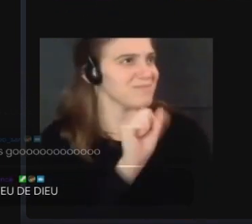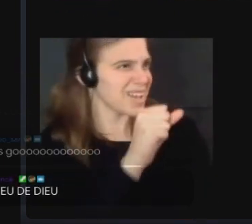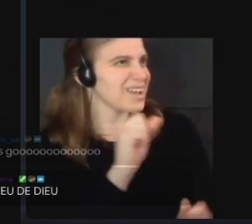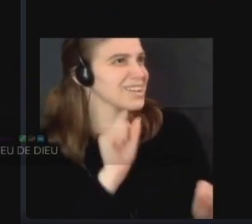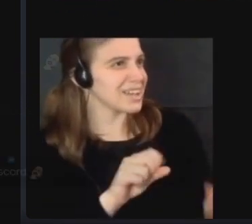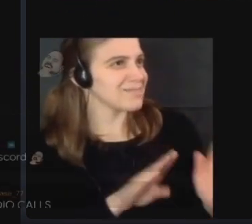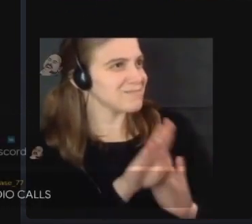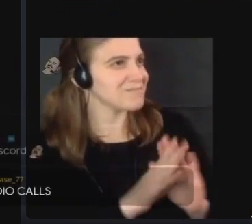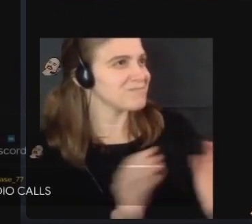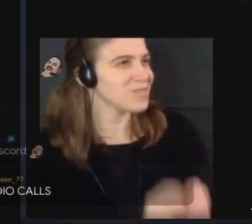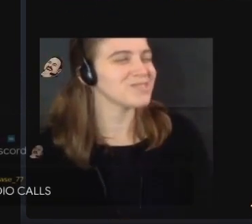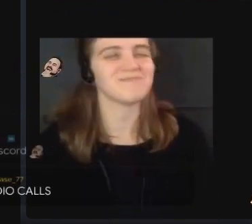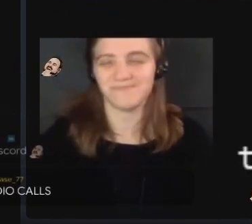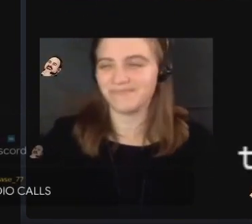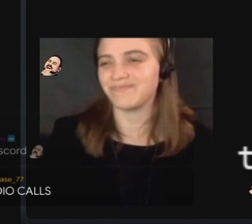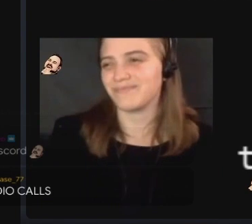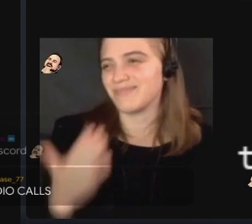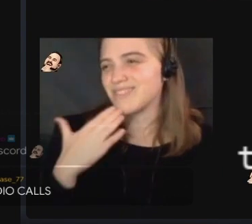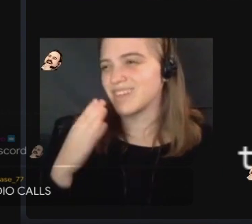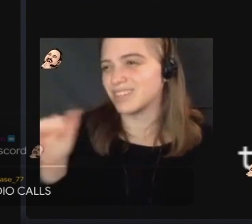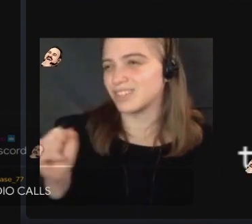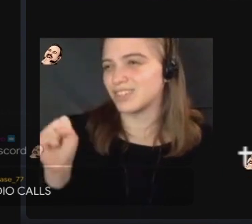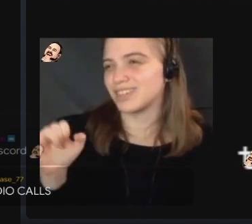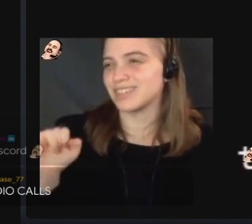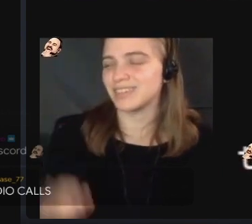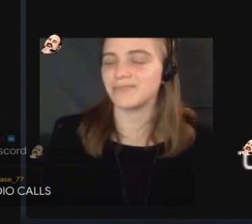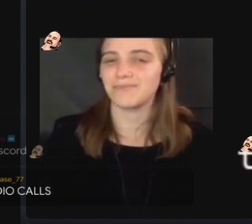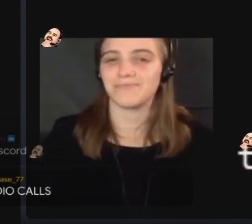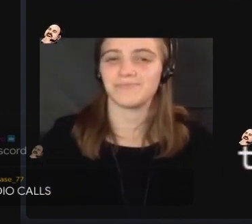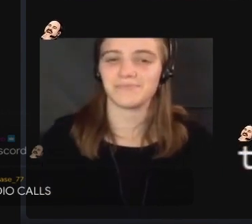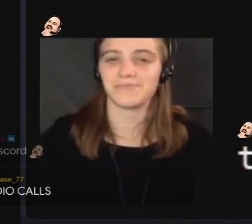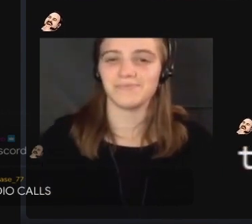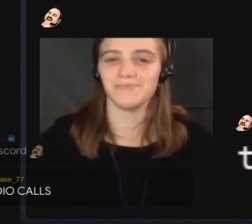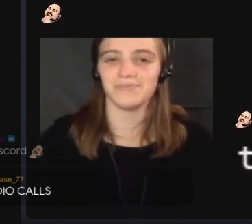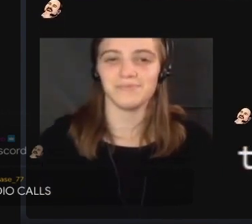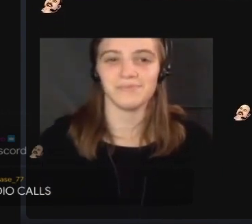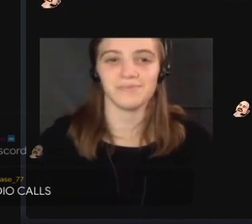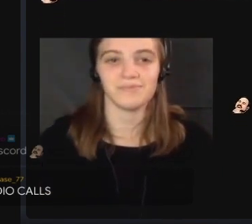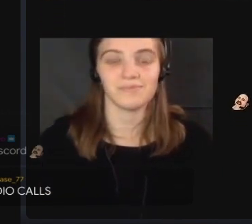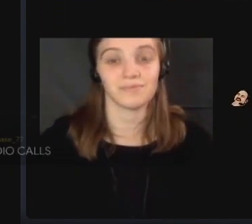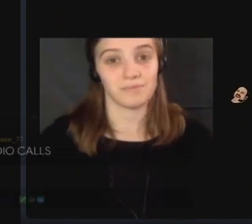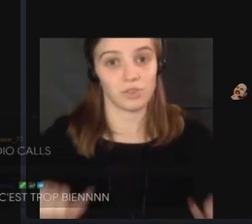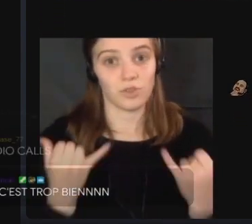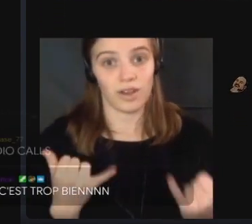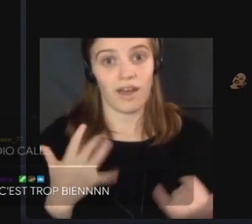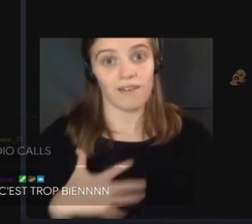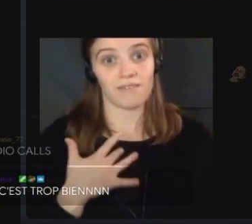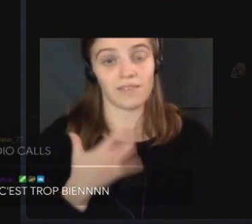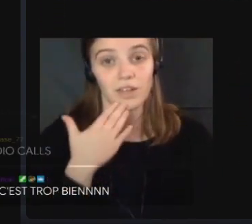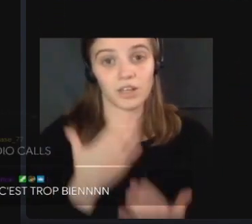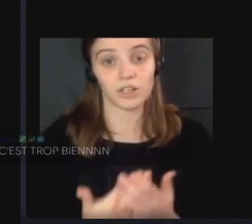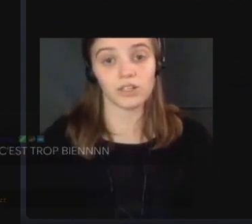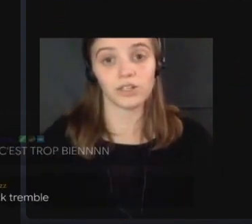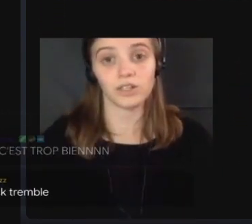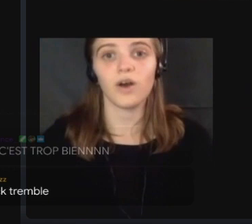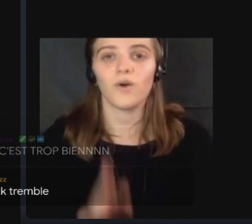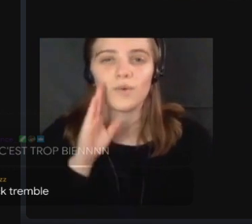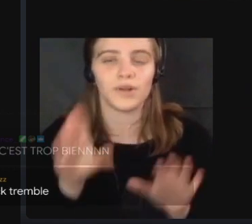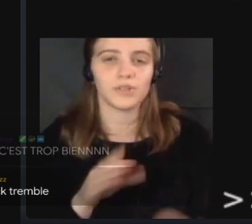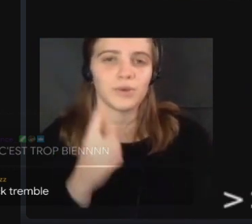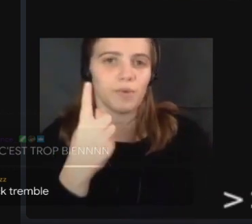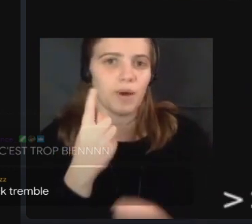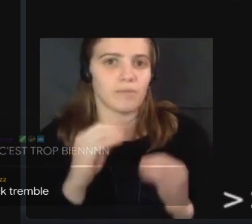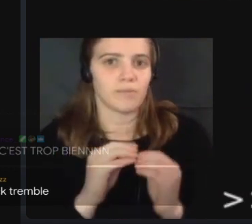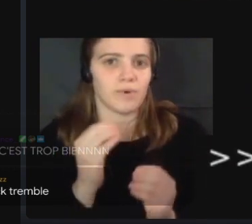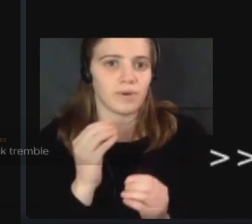Let's go. So Ciao, allez, je te raccroche à la gueule. I'm feeling pretty good now, so I'm actually going to do Il one a eu de la last validation client assez which vite.